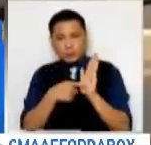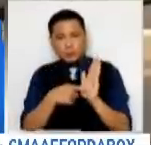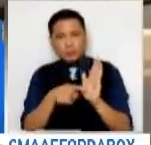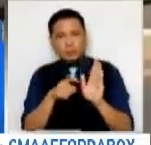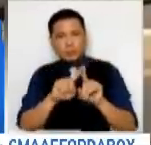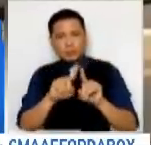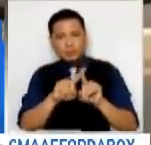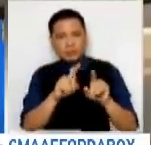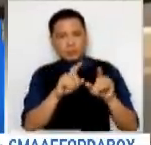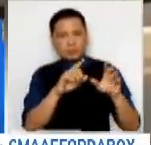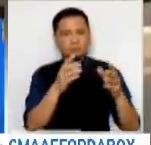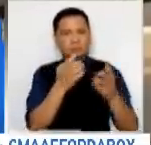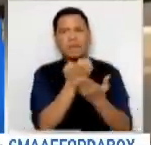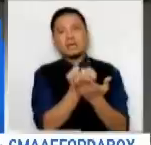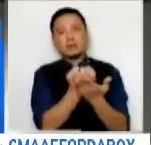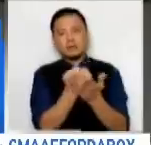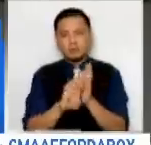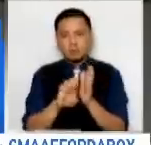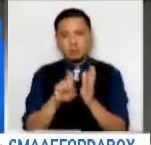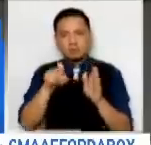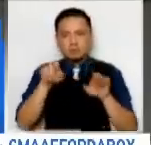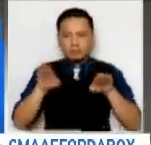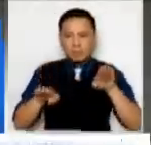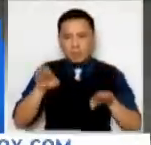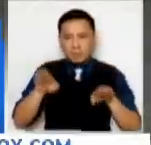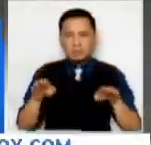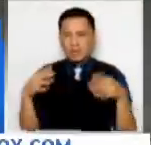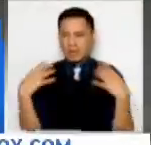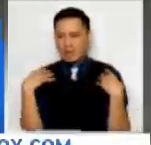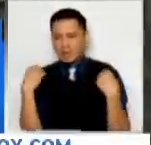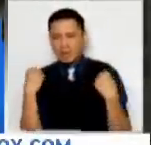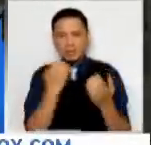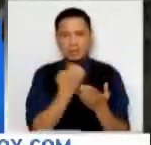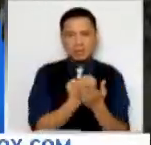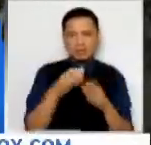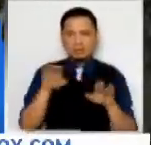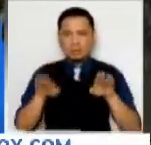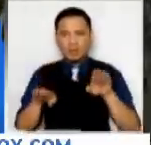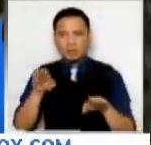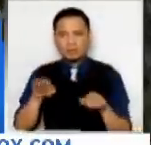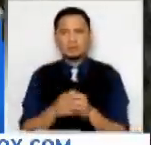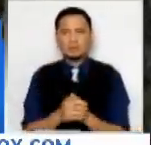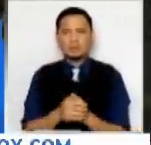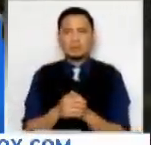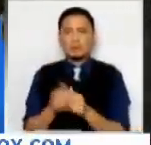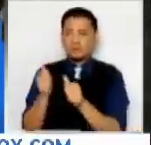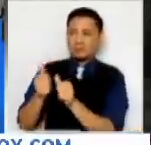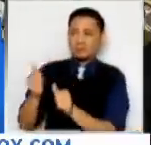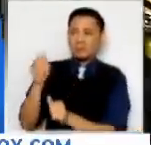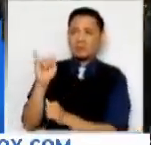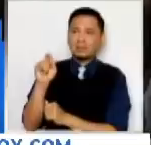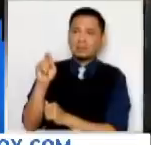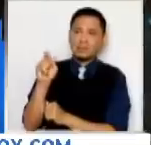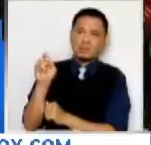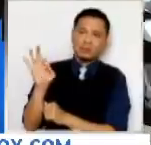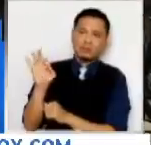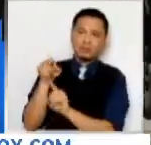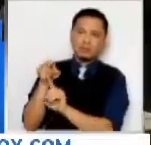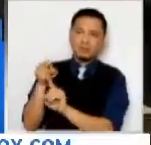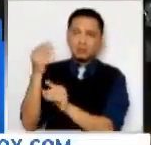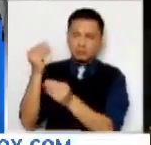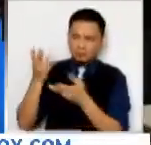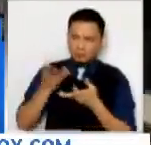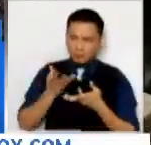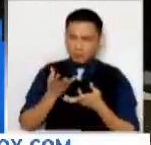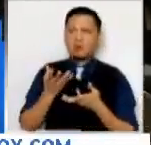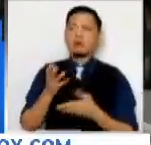because economy also impacts to health. So mamaya po pag-iusapan sa IATF, how we can balance and how we can gradually